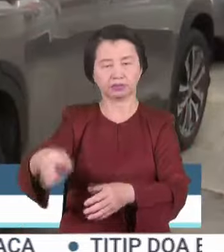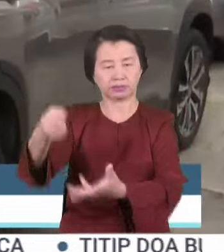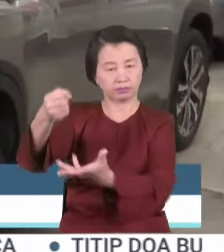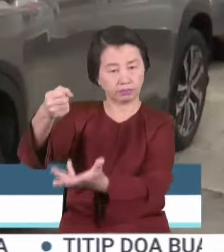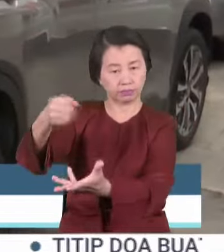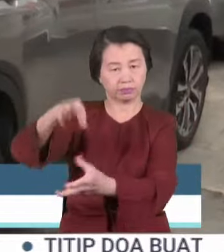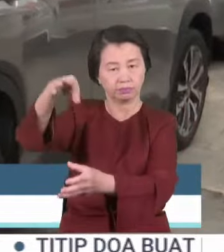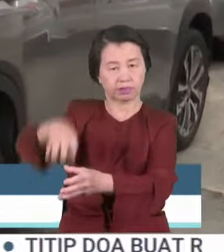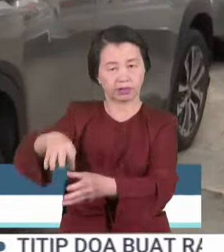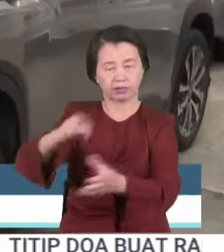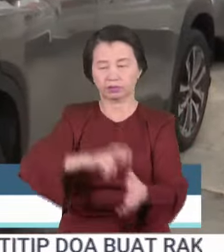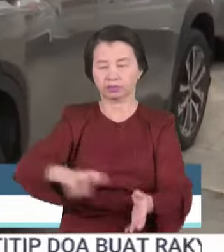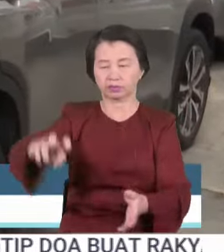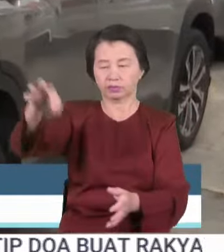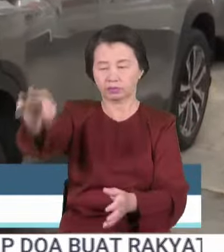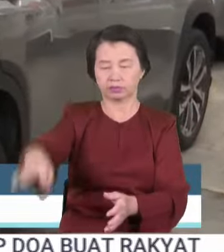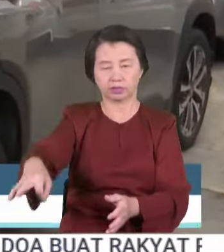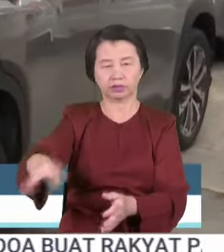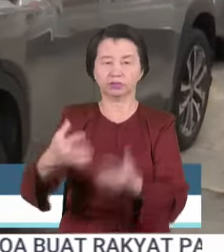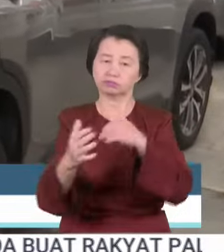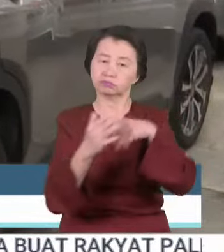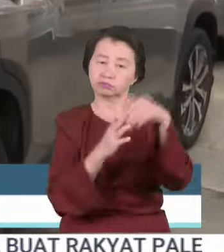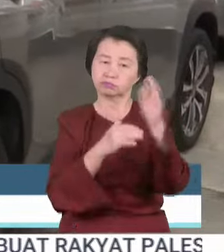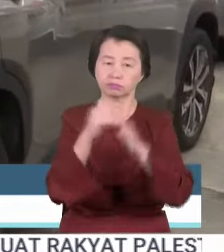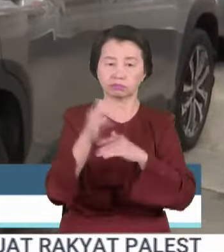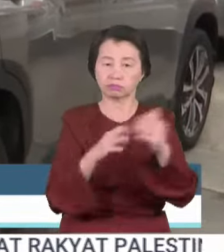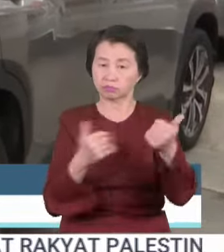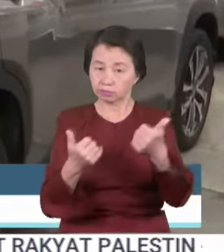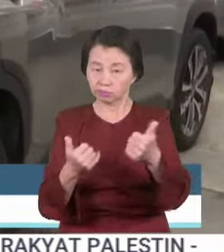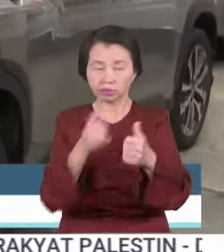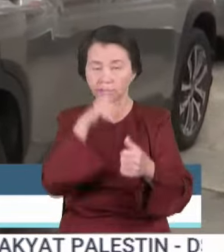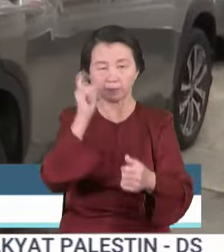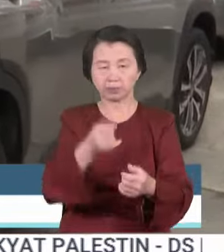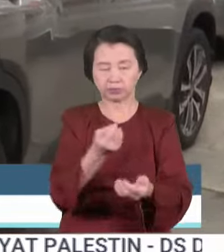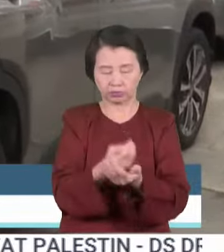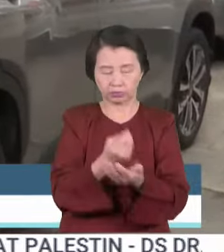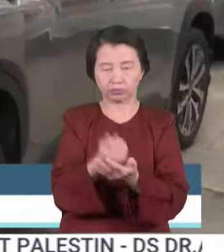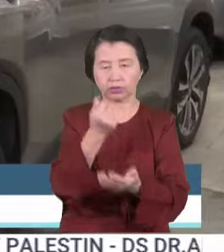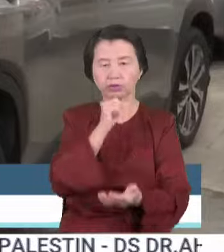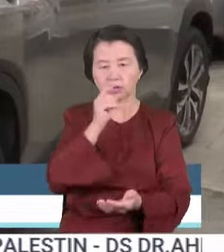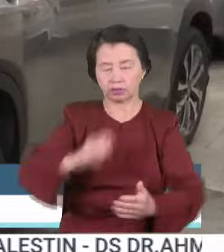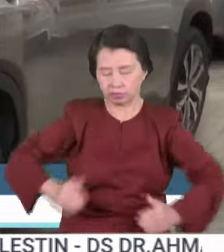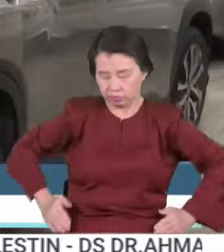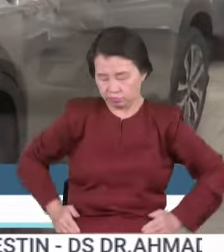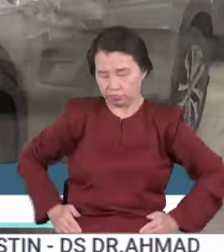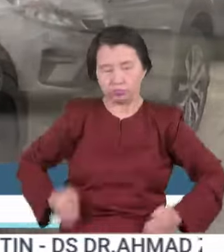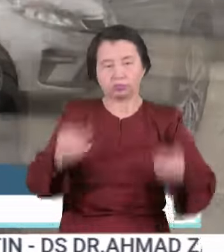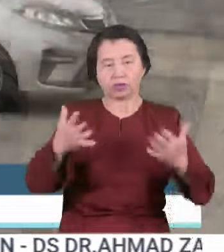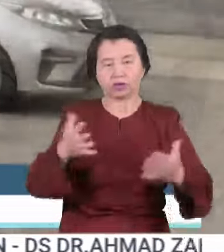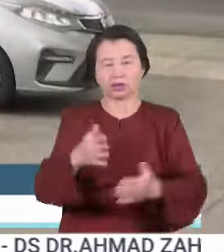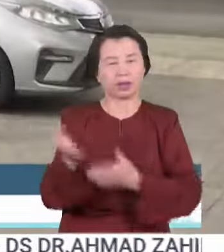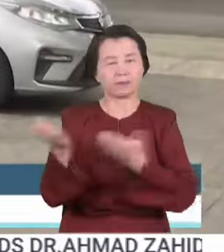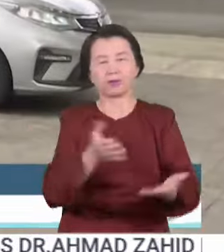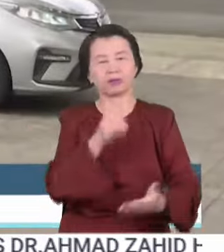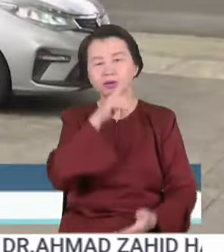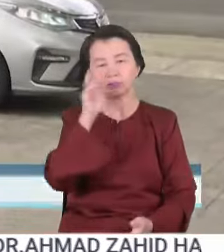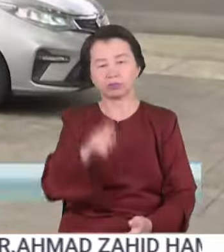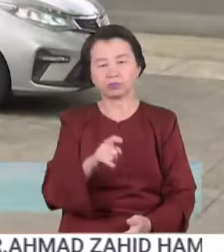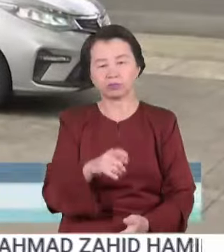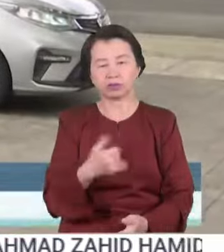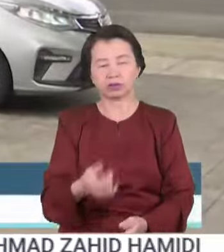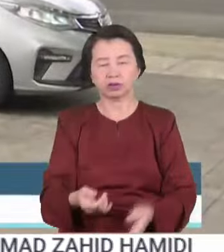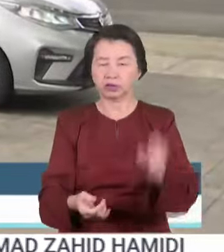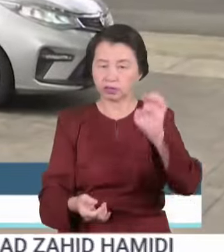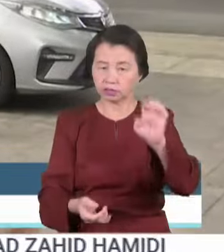juga pembina lah selesa lah kan. So tak payah cash dia, tak payah carry apa cash banyak lah kan. So bila guna